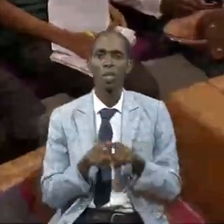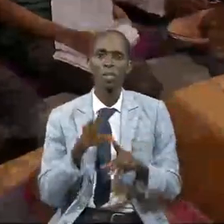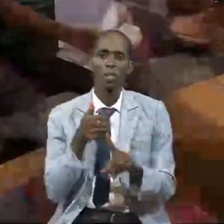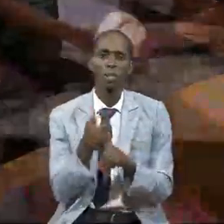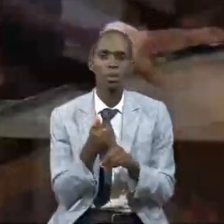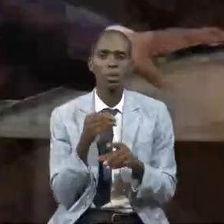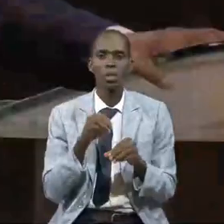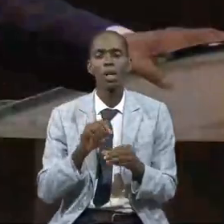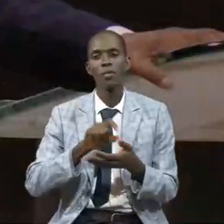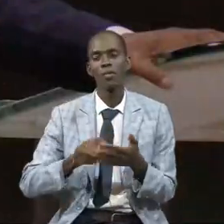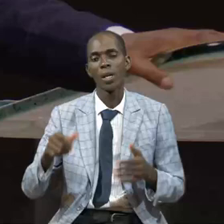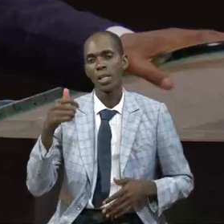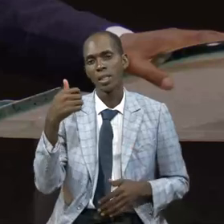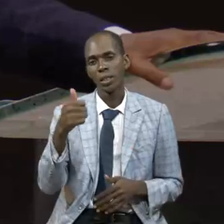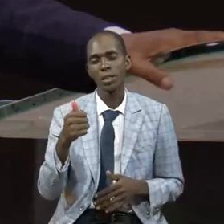verset 10.